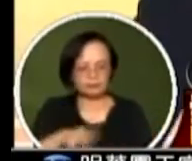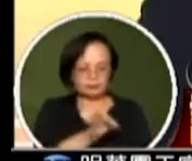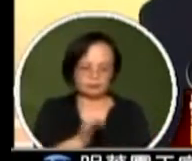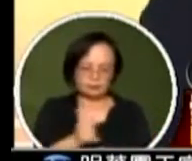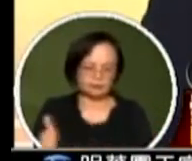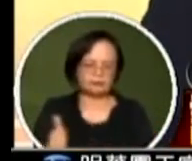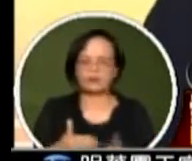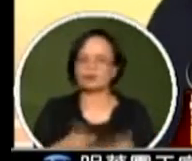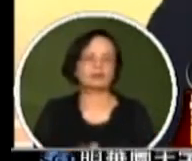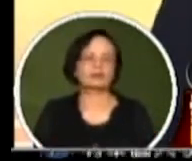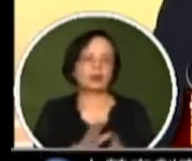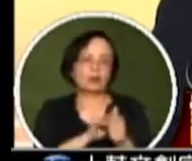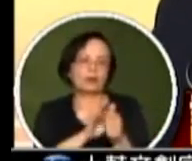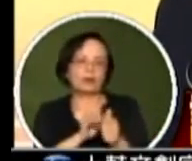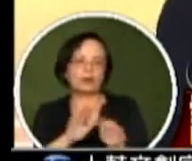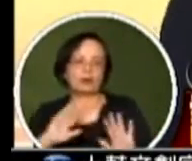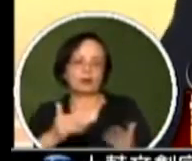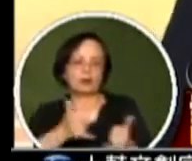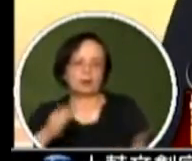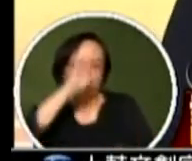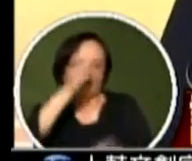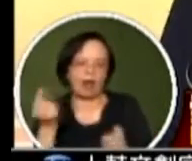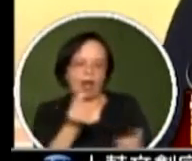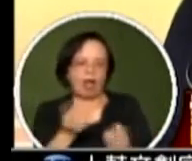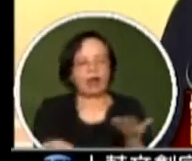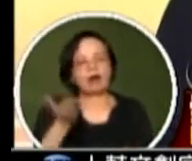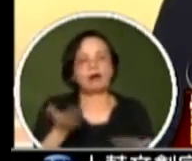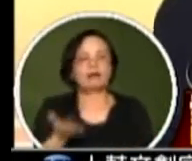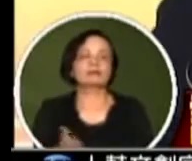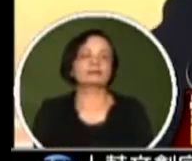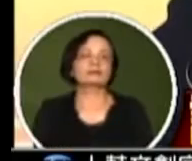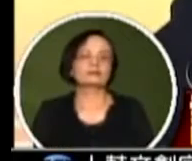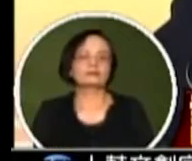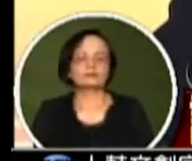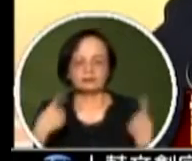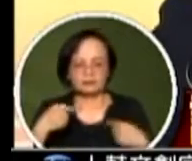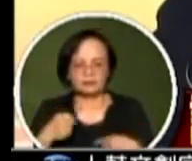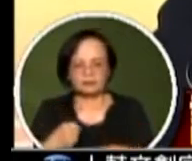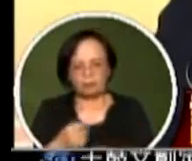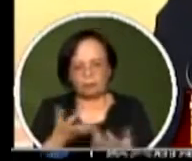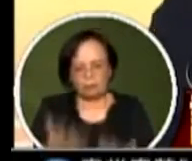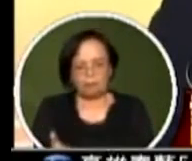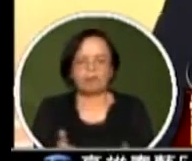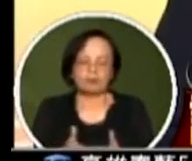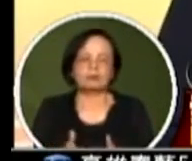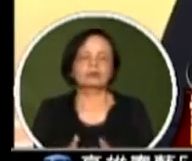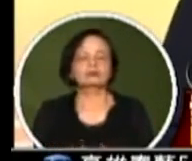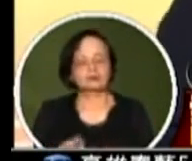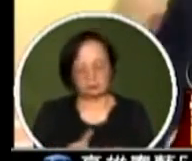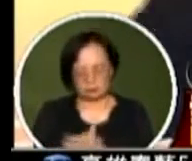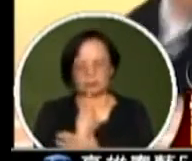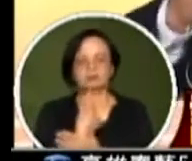们不要只跟国民党的官僚没有两样，在乎财政平衡啦，在乎什么这个预算平衡啦。我们真的要照顾这